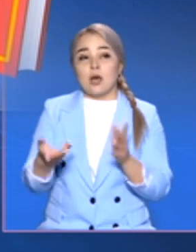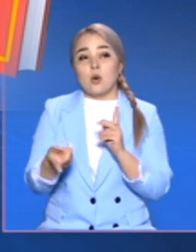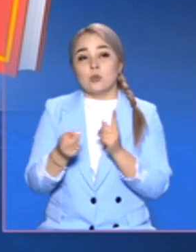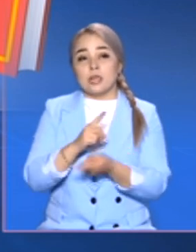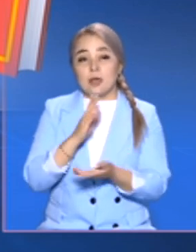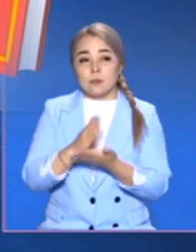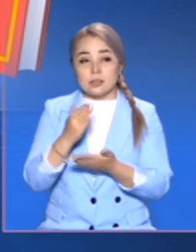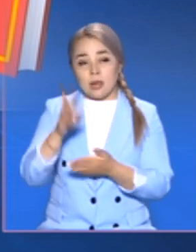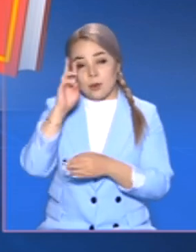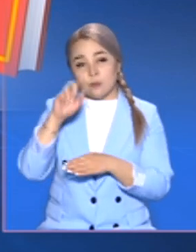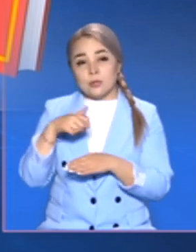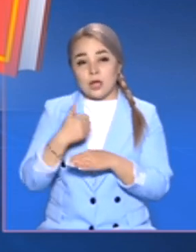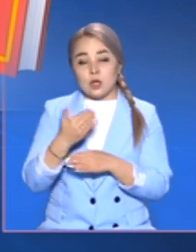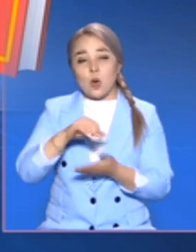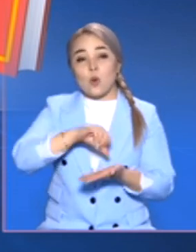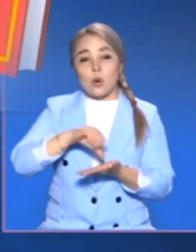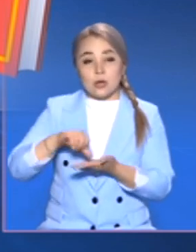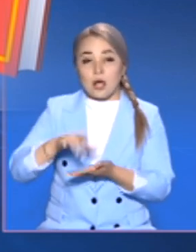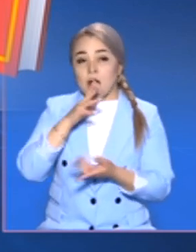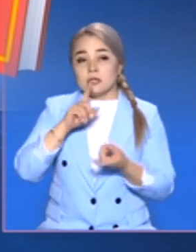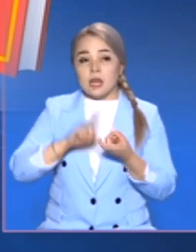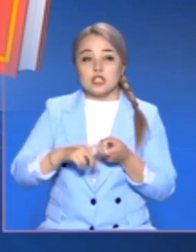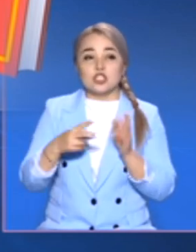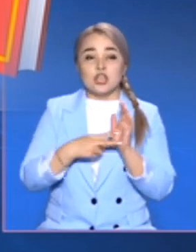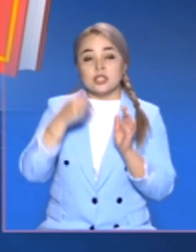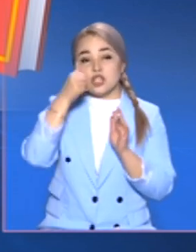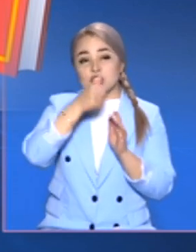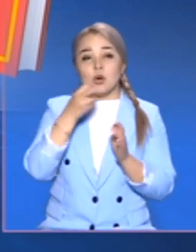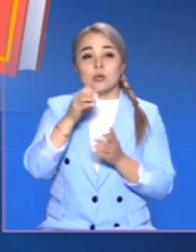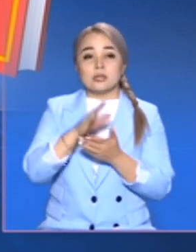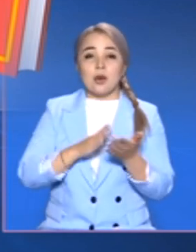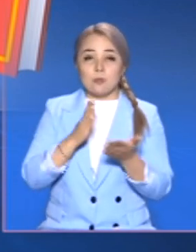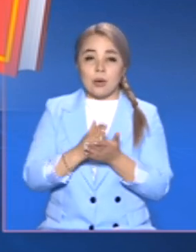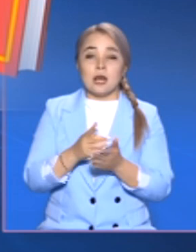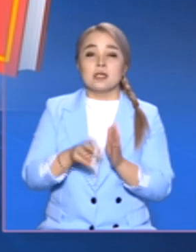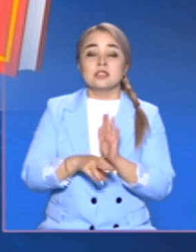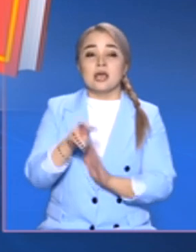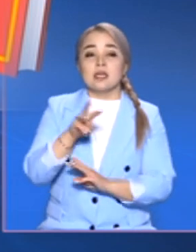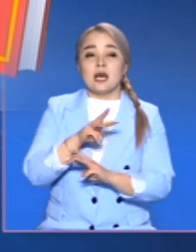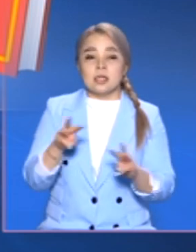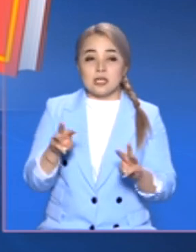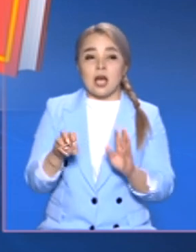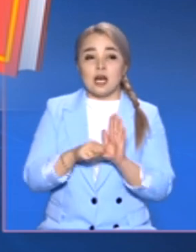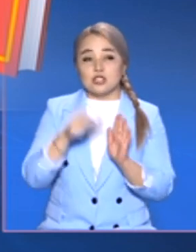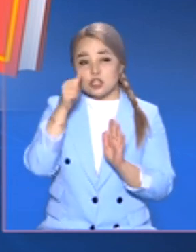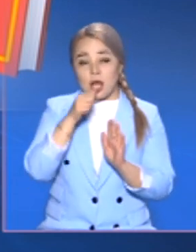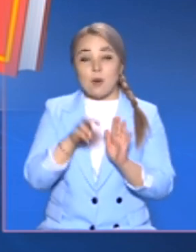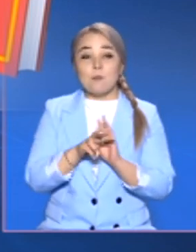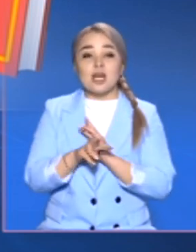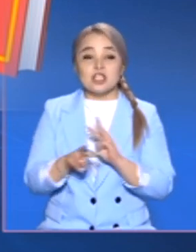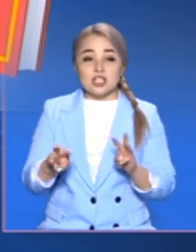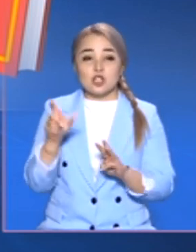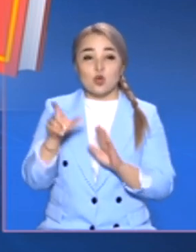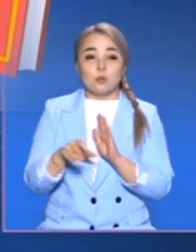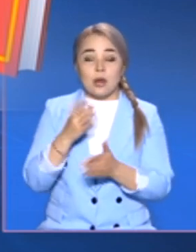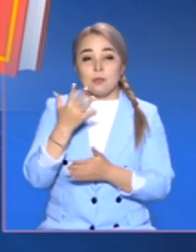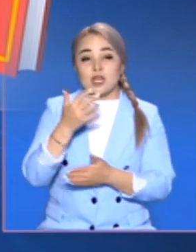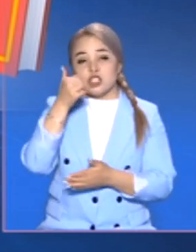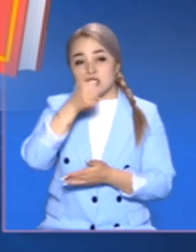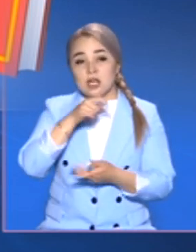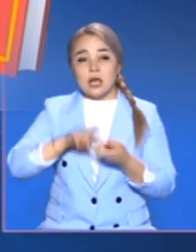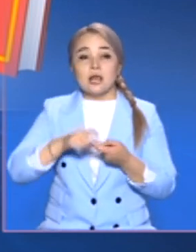өзгертілді. Мемлекет басшысының өкілеттік мерзімі 7 жылға ұзартылды. Сенаторлар 6 жылға, мәжіліс депутаттары 5 жылға сайланатын